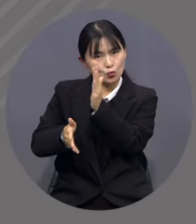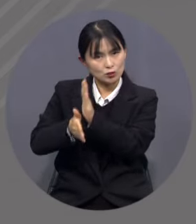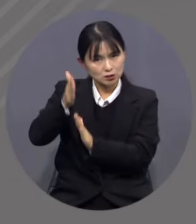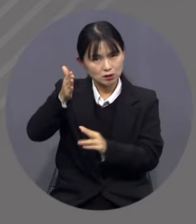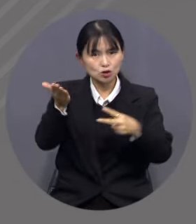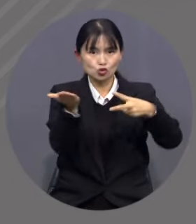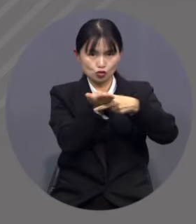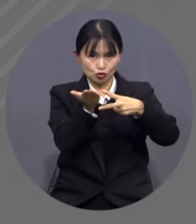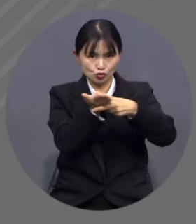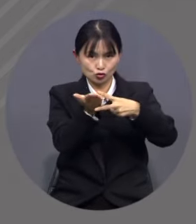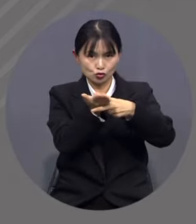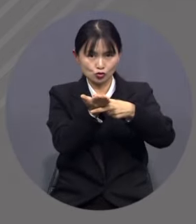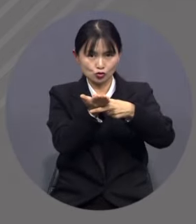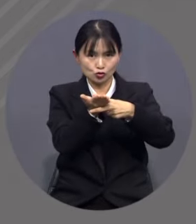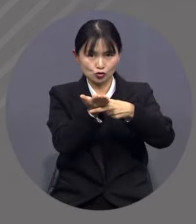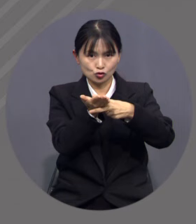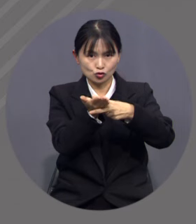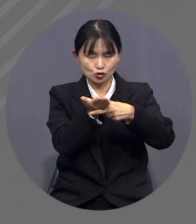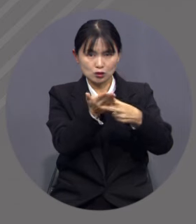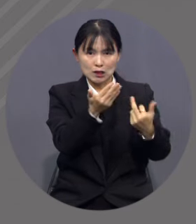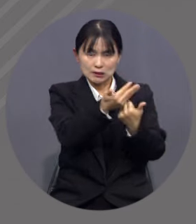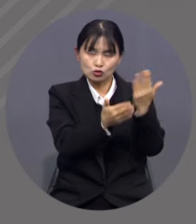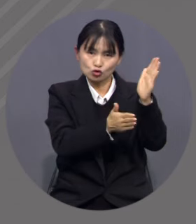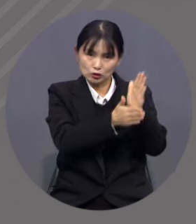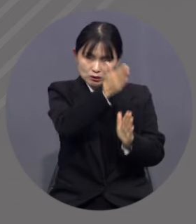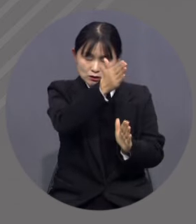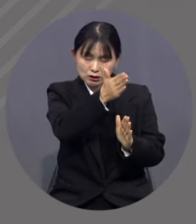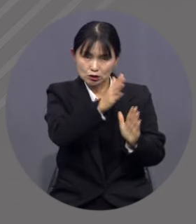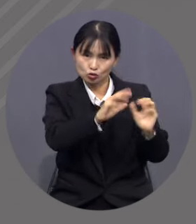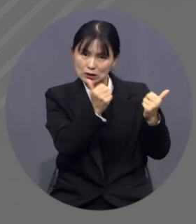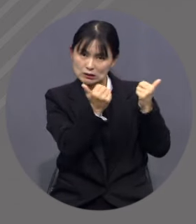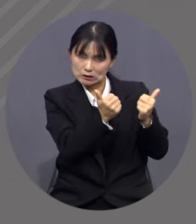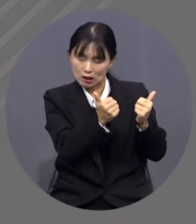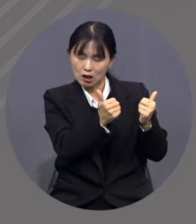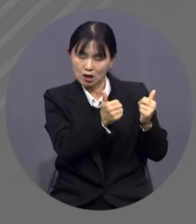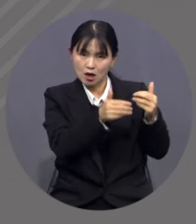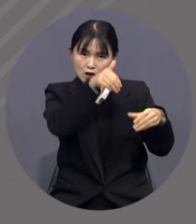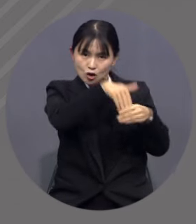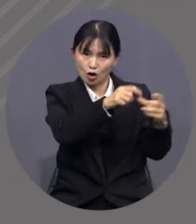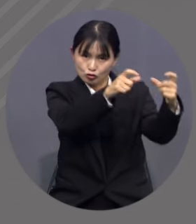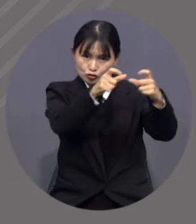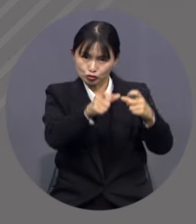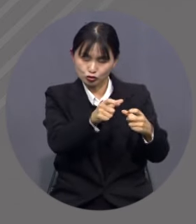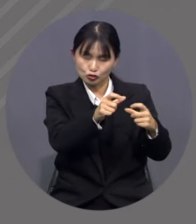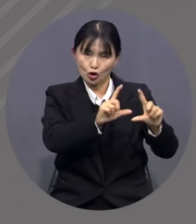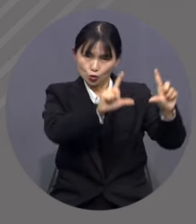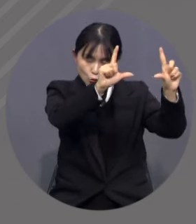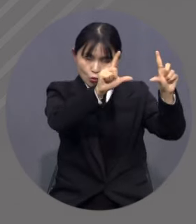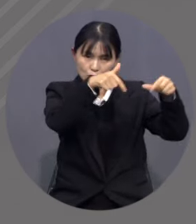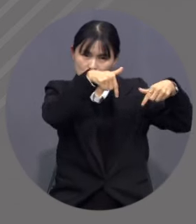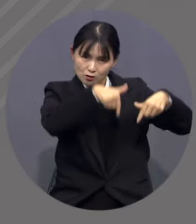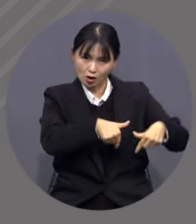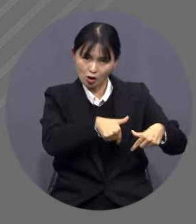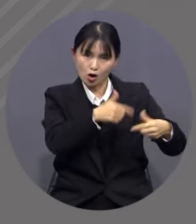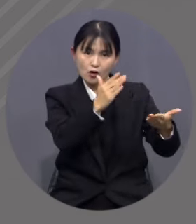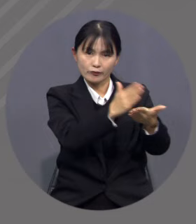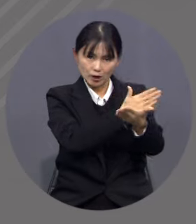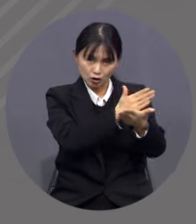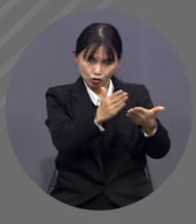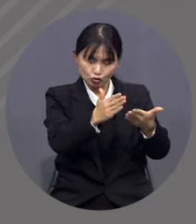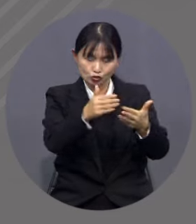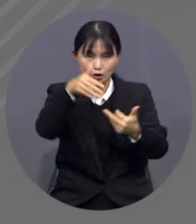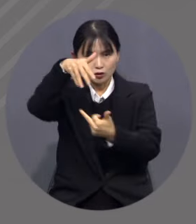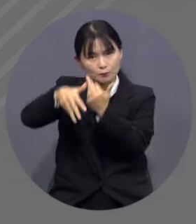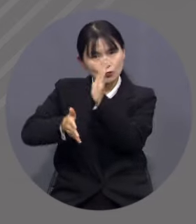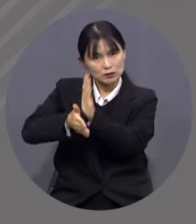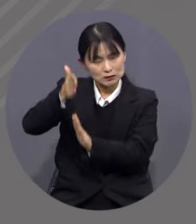2개의 행정구역만 있지만 제주시는 국회의원 선거구에 따라 동제주시와 서제주시로 나누고